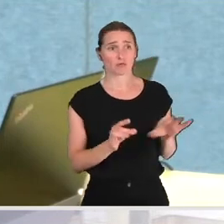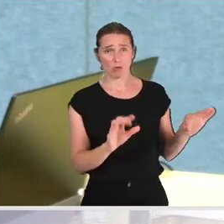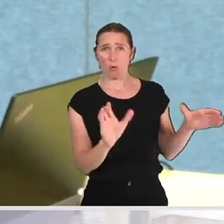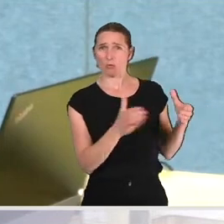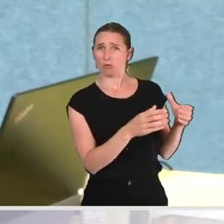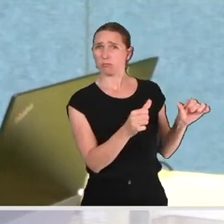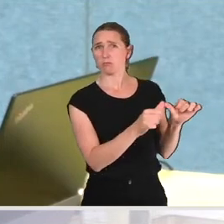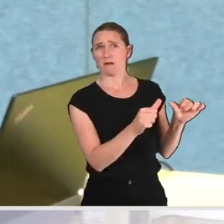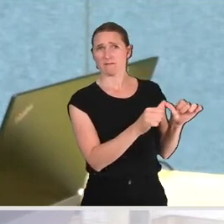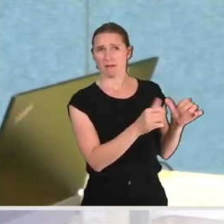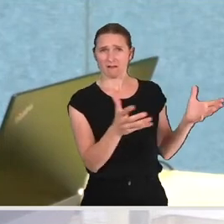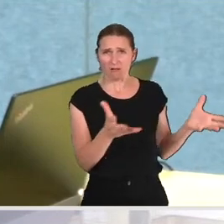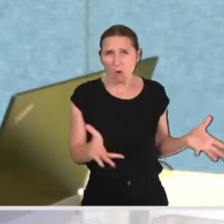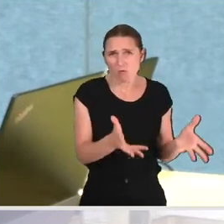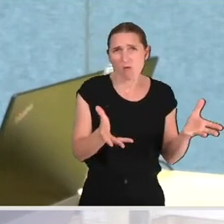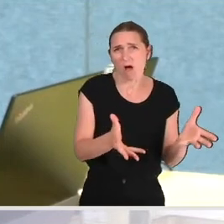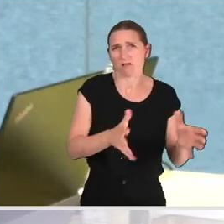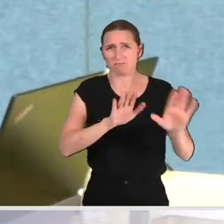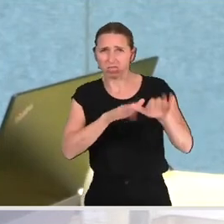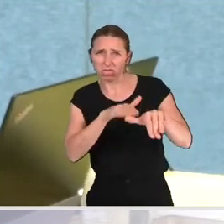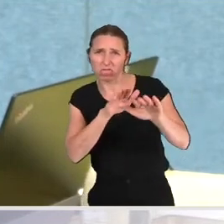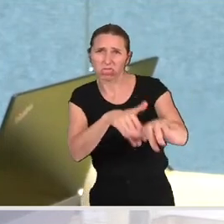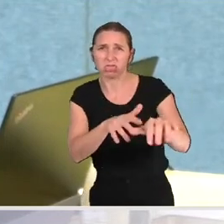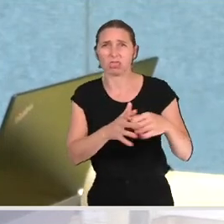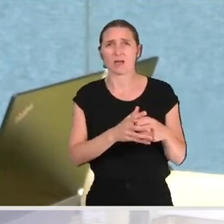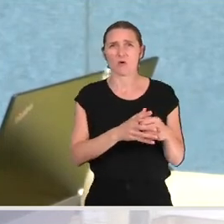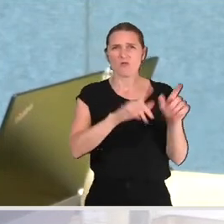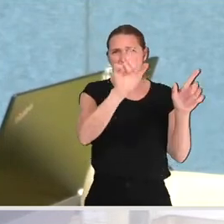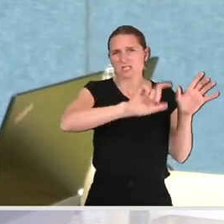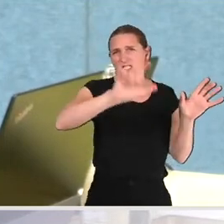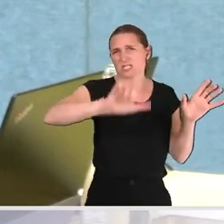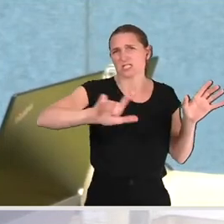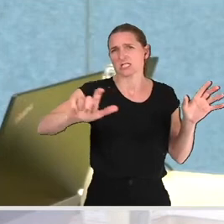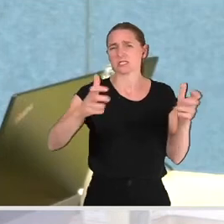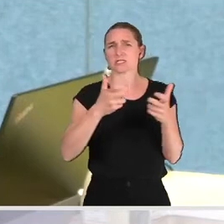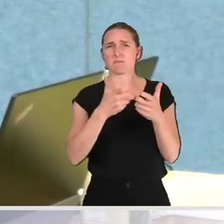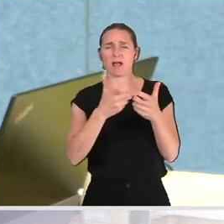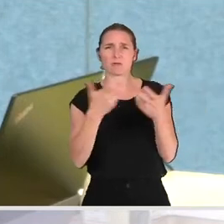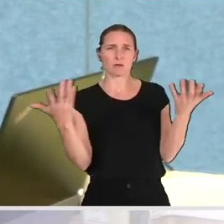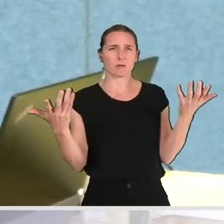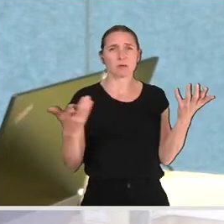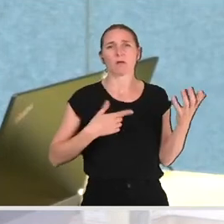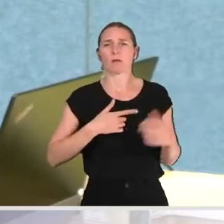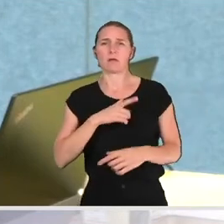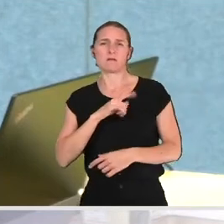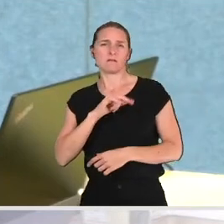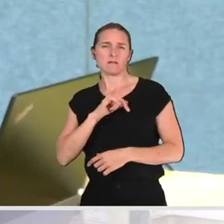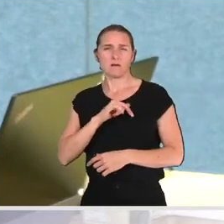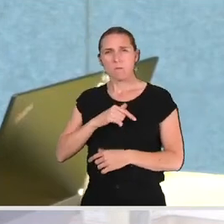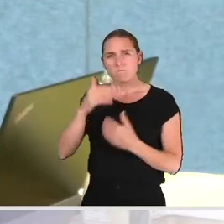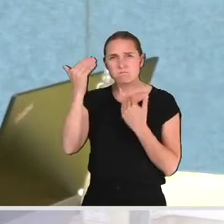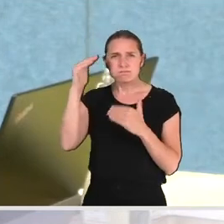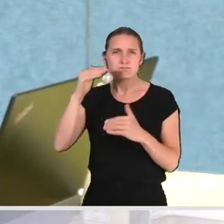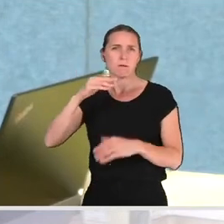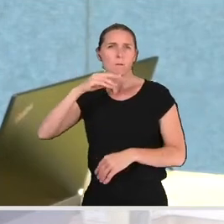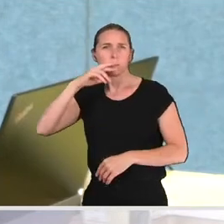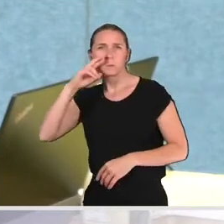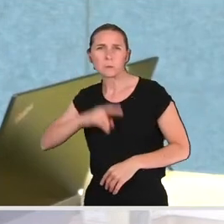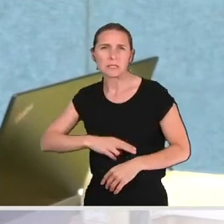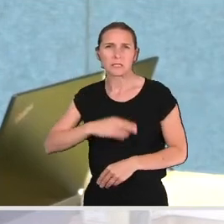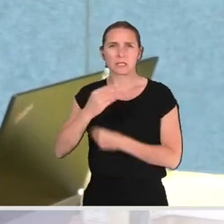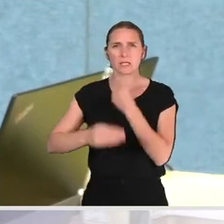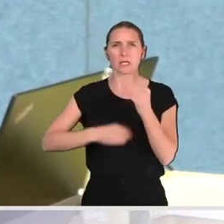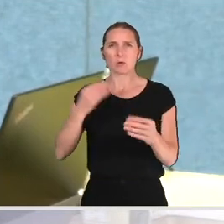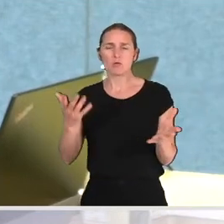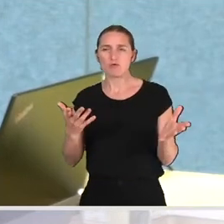plus largement dans la ville. Flics délinquants, nique le proc, pends ton patron, sauve la planète. Ce